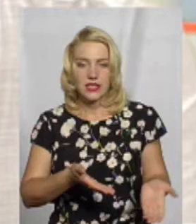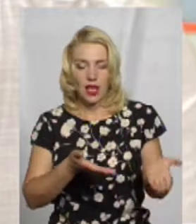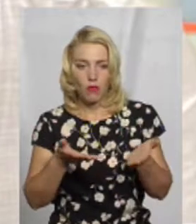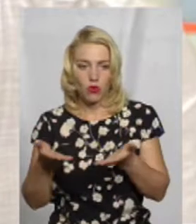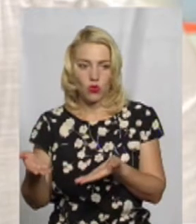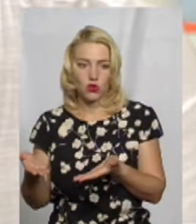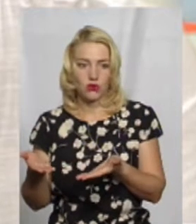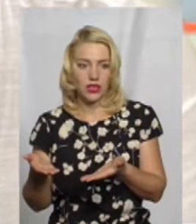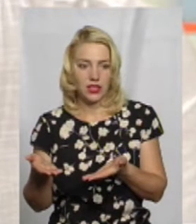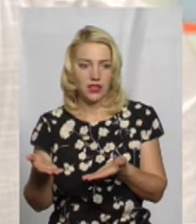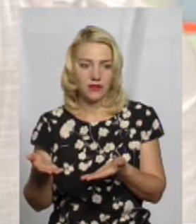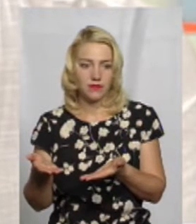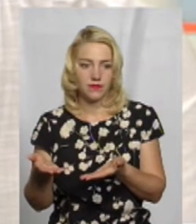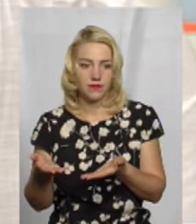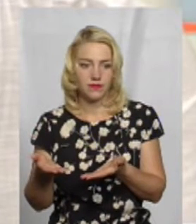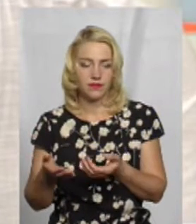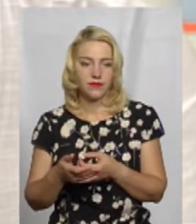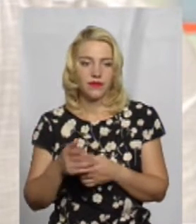запрошували